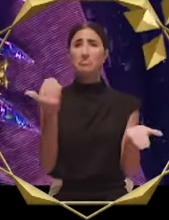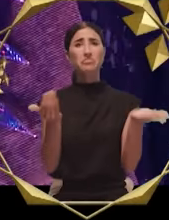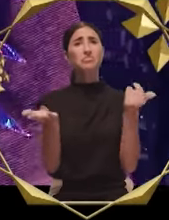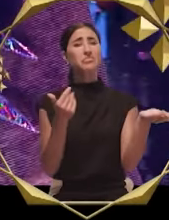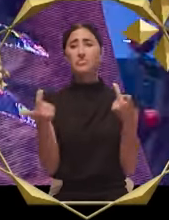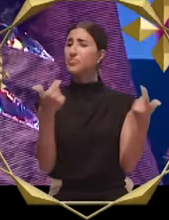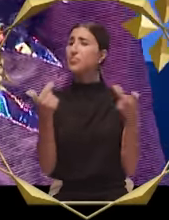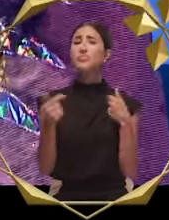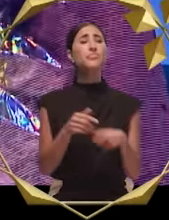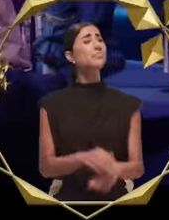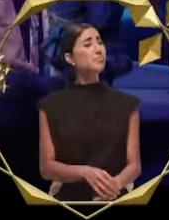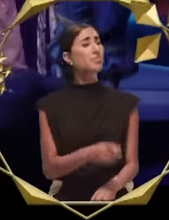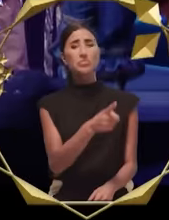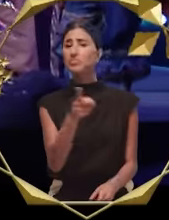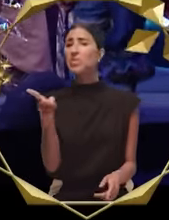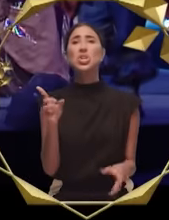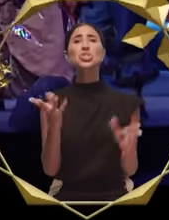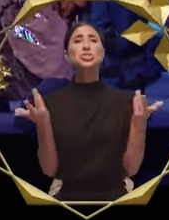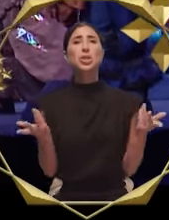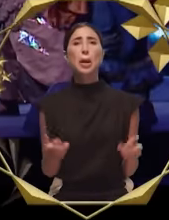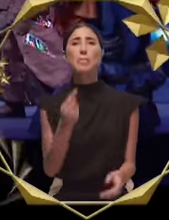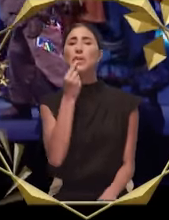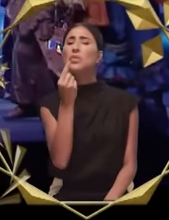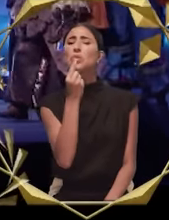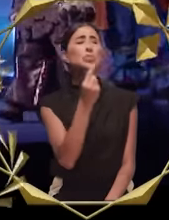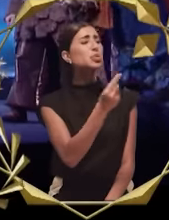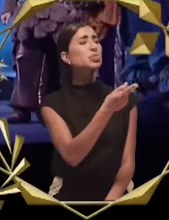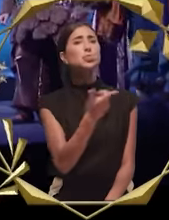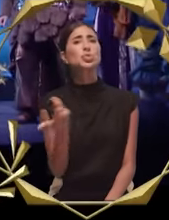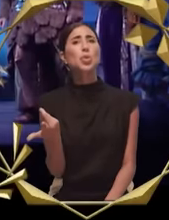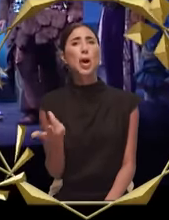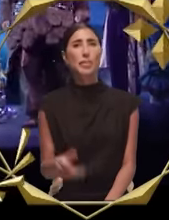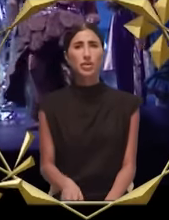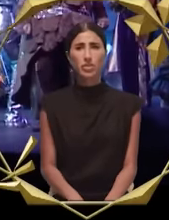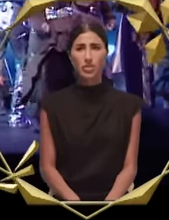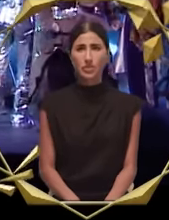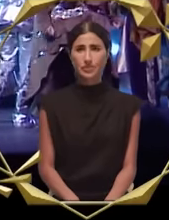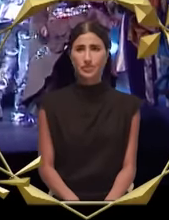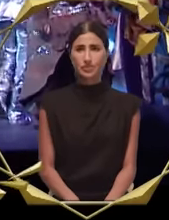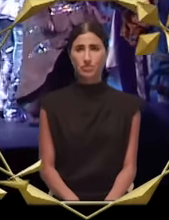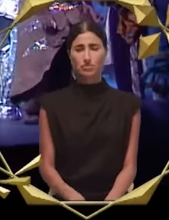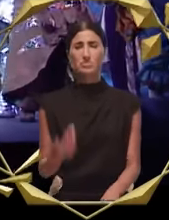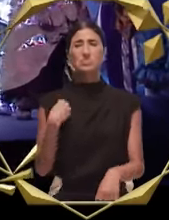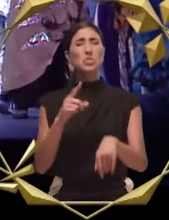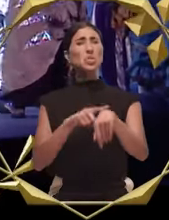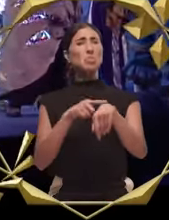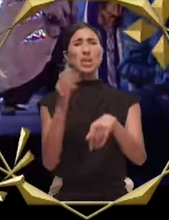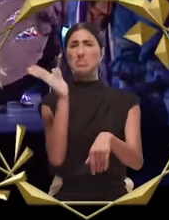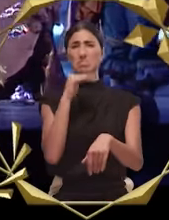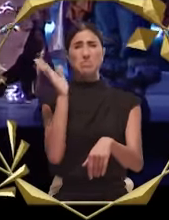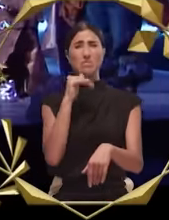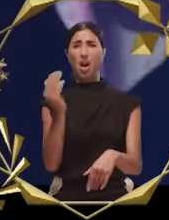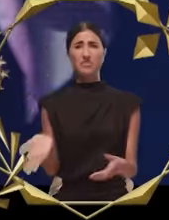هاتوا ما لديكم جميعا لا وقت لدي